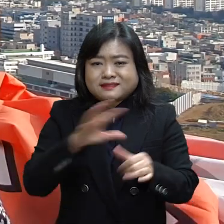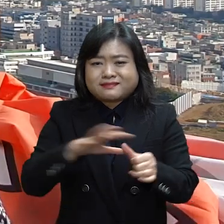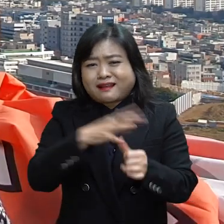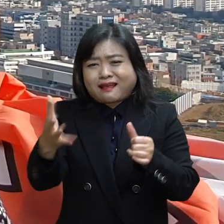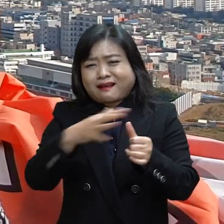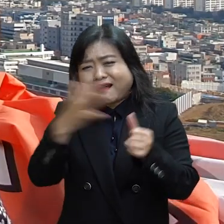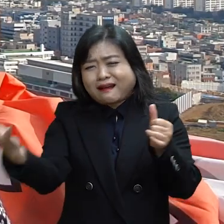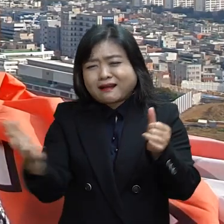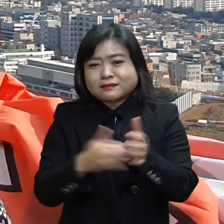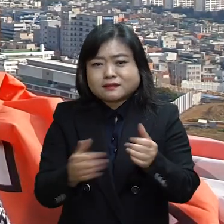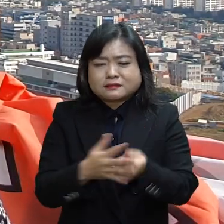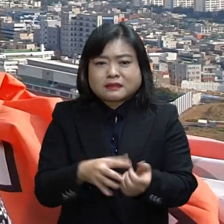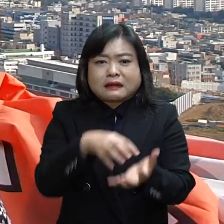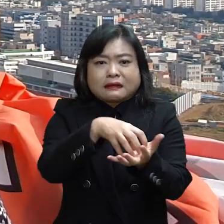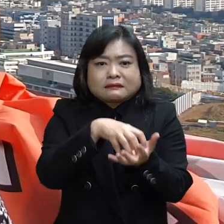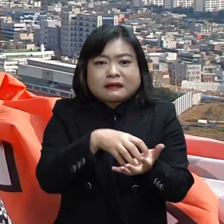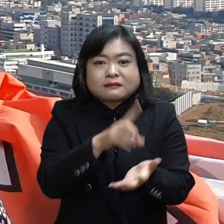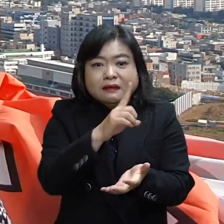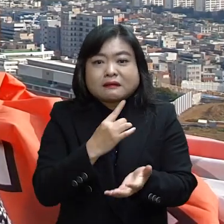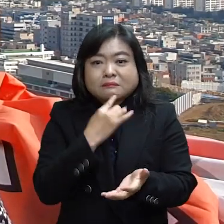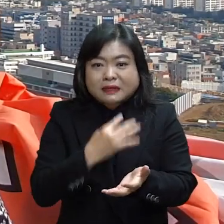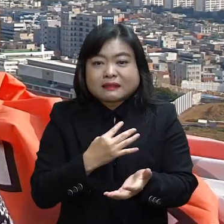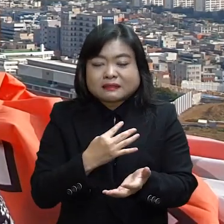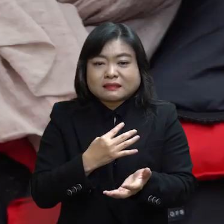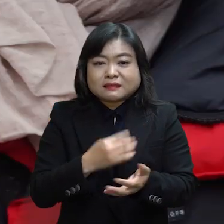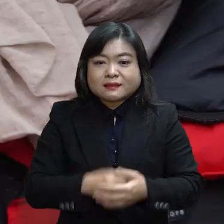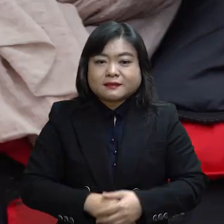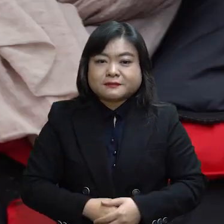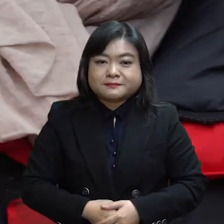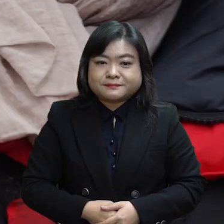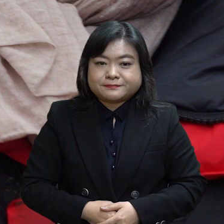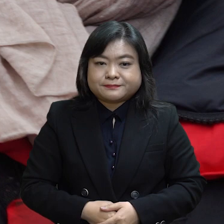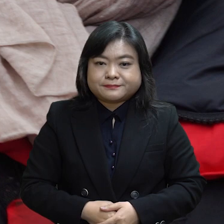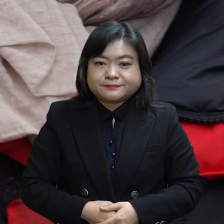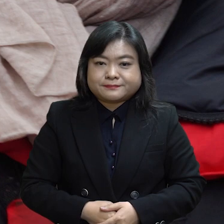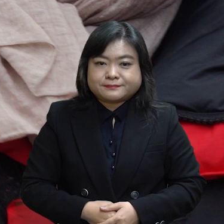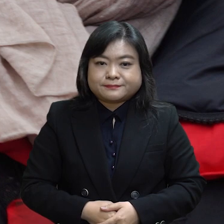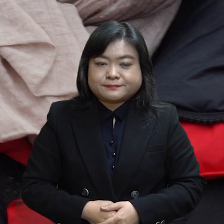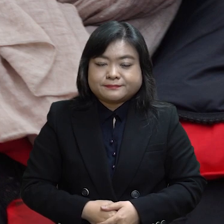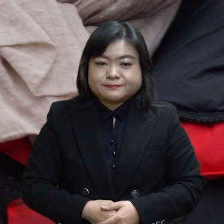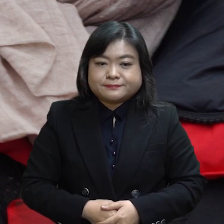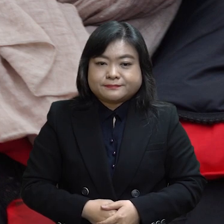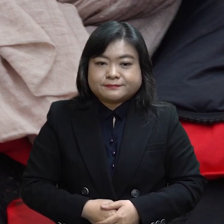날아가가지고 덩그러니 여기 텐트 하나만 있는데